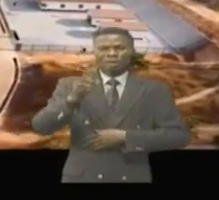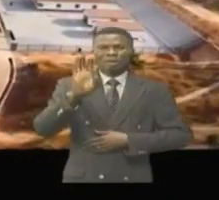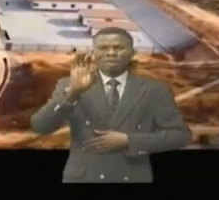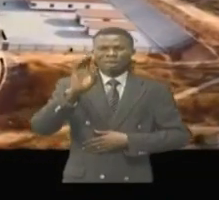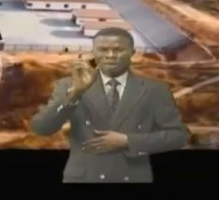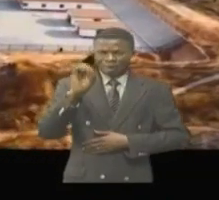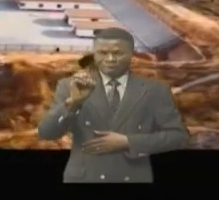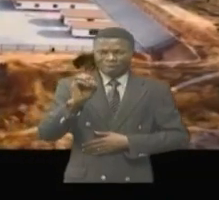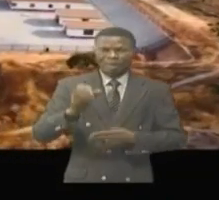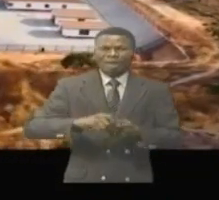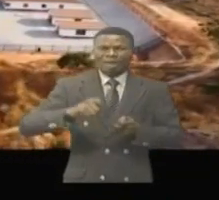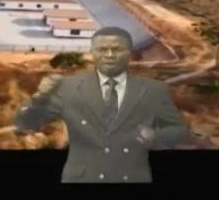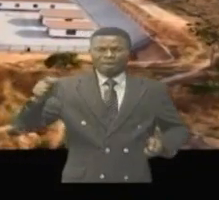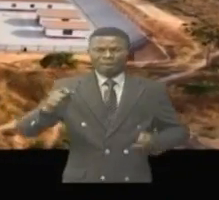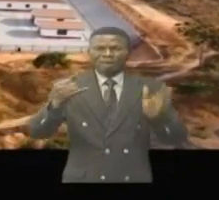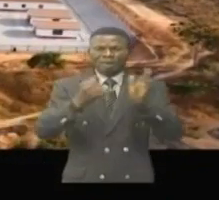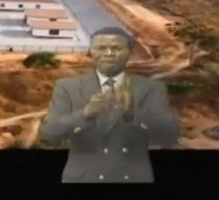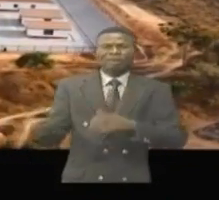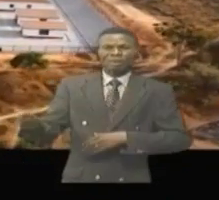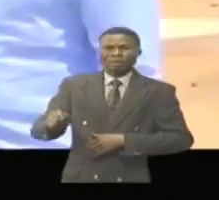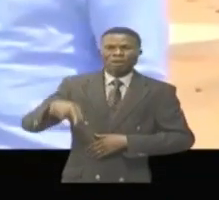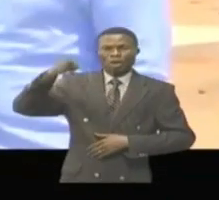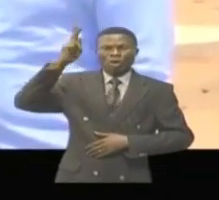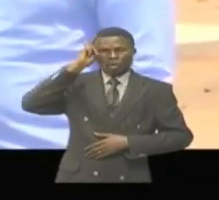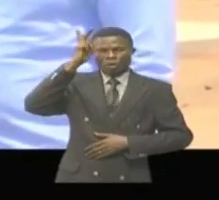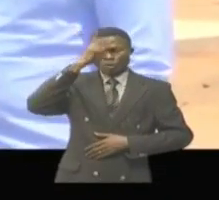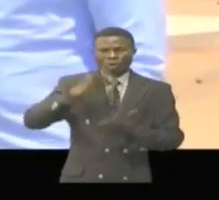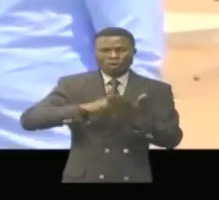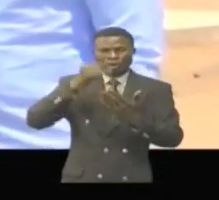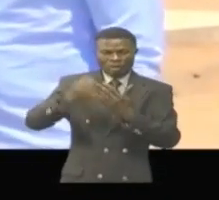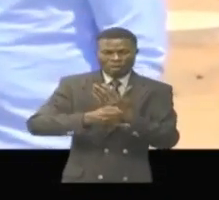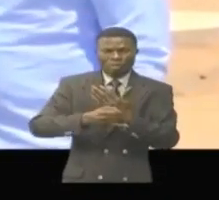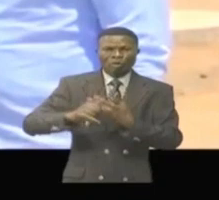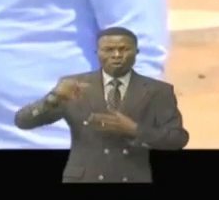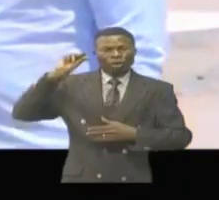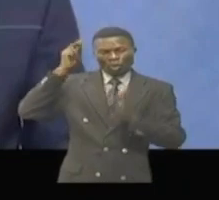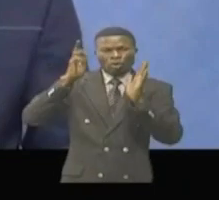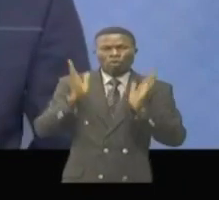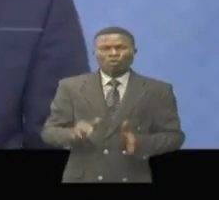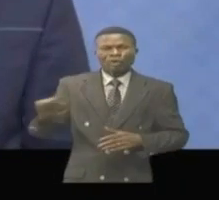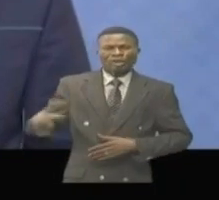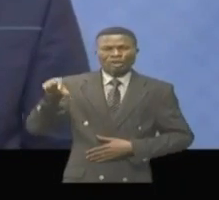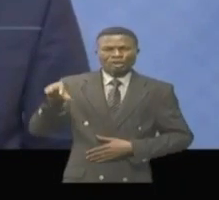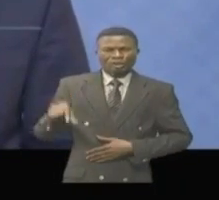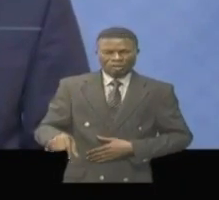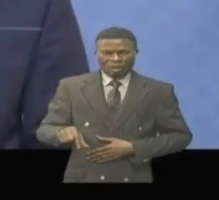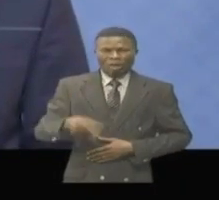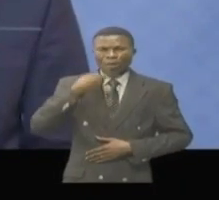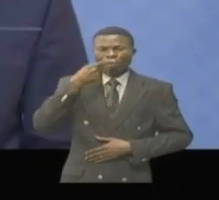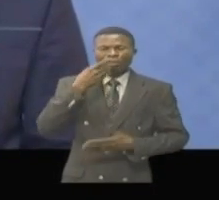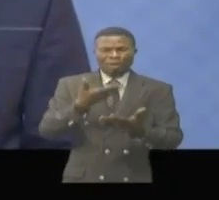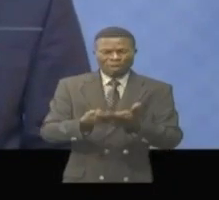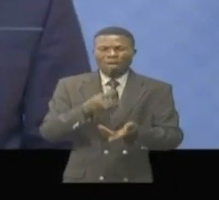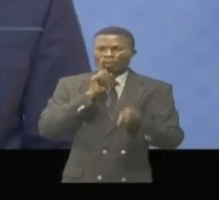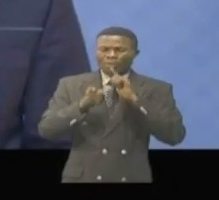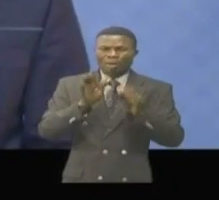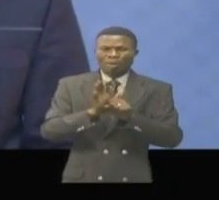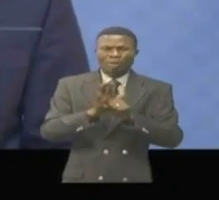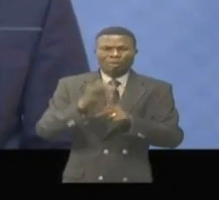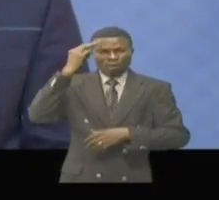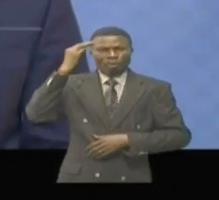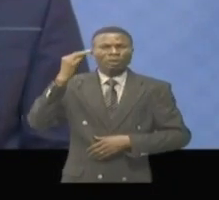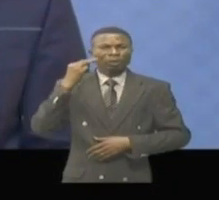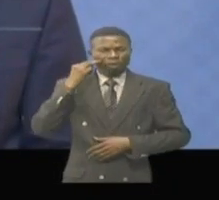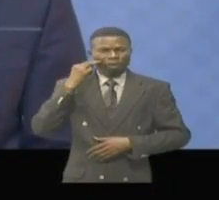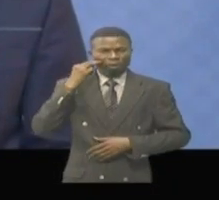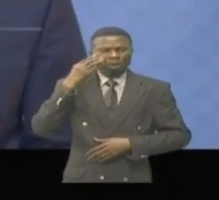route dans les 6 territoires du Haut-Katanga, projet du gouverneur Jacques Kiaboula, ont été abordés. Nous avons discuté avec les ministres